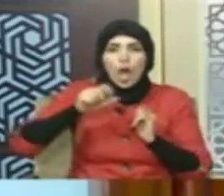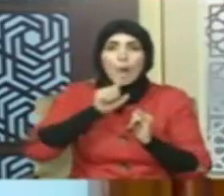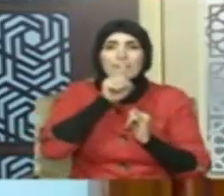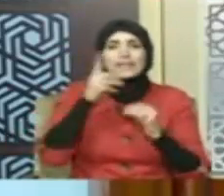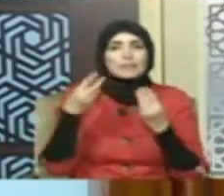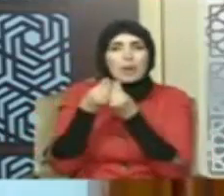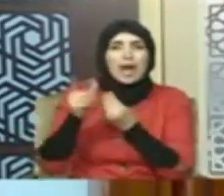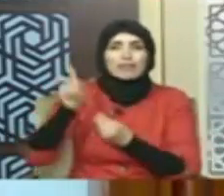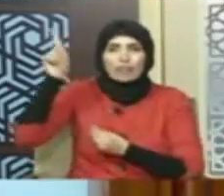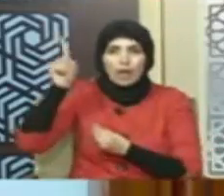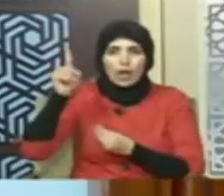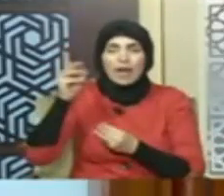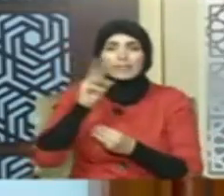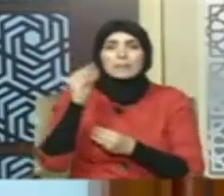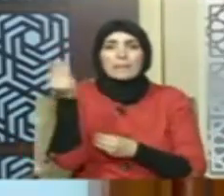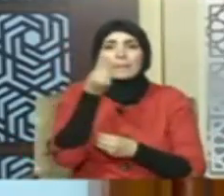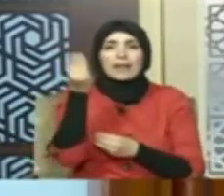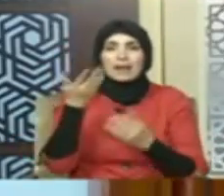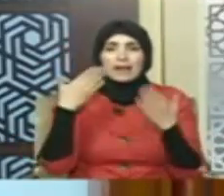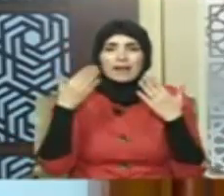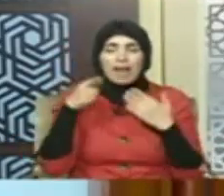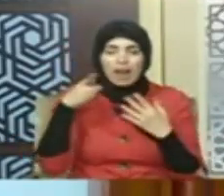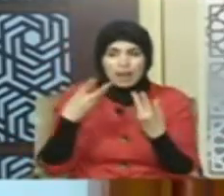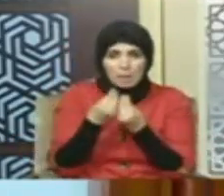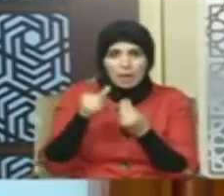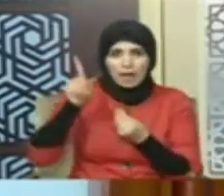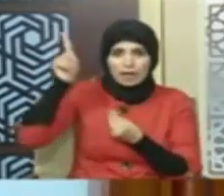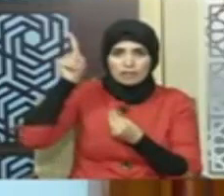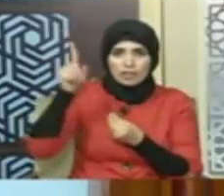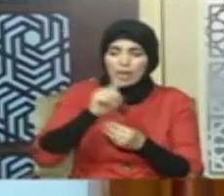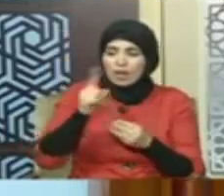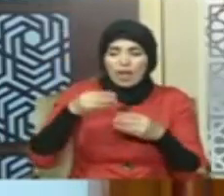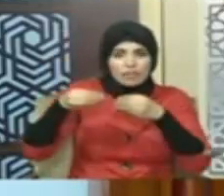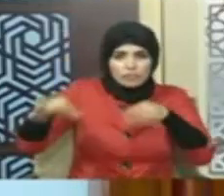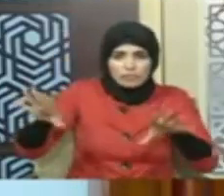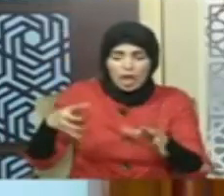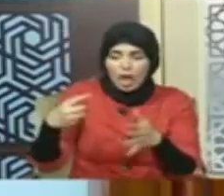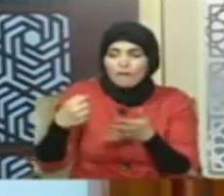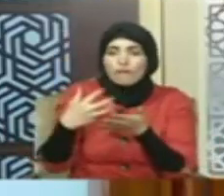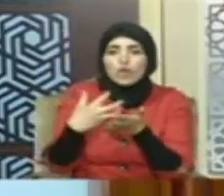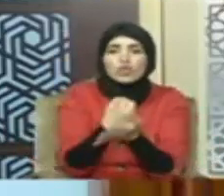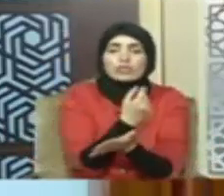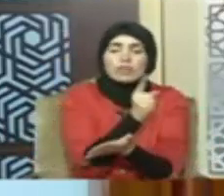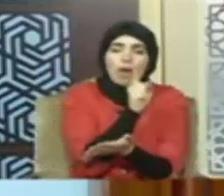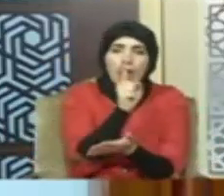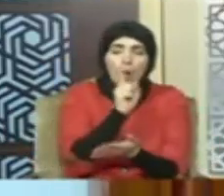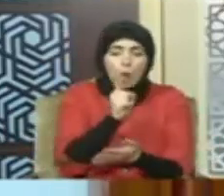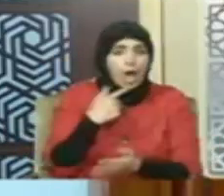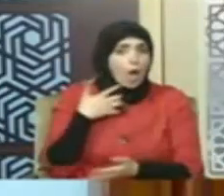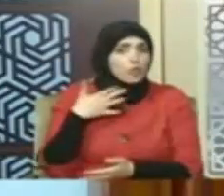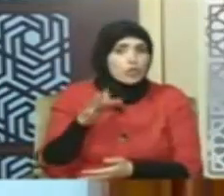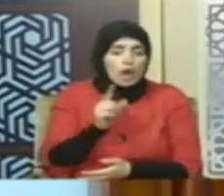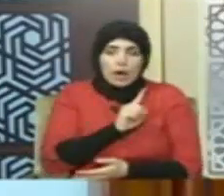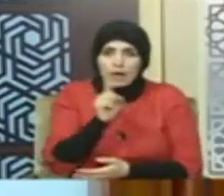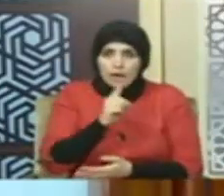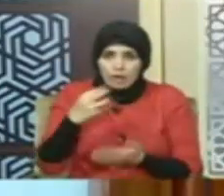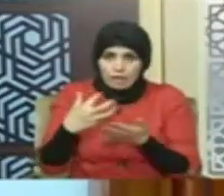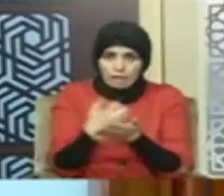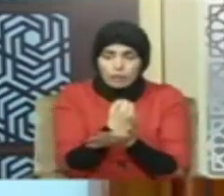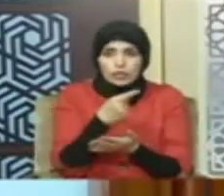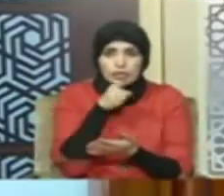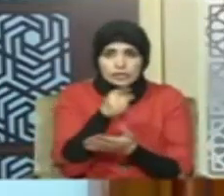رحلة تعبدية، فلا تضيعها لا بعدم الاعتناء بنظافة المسجد ولا بتوظيفها لصالح